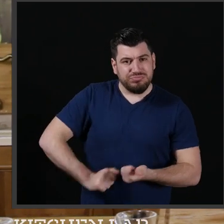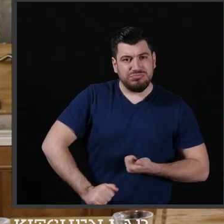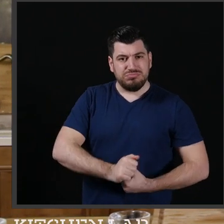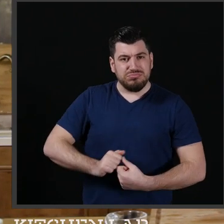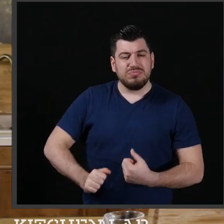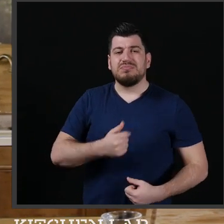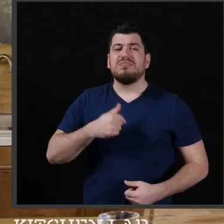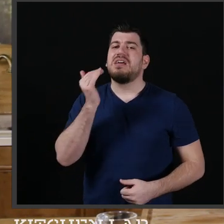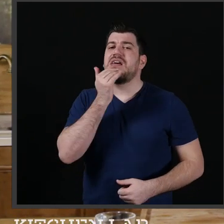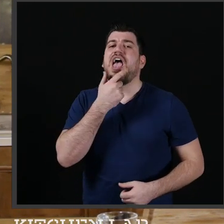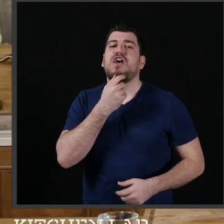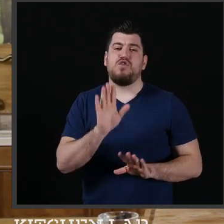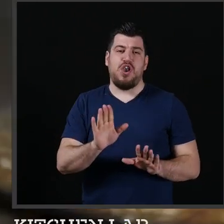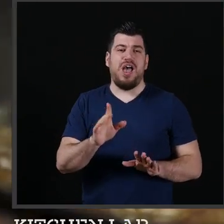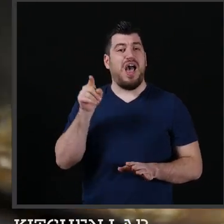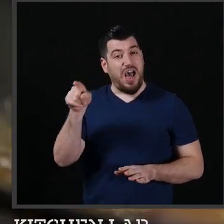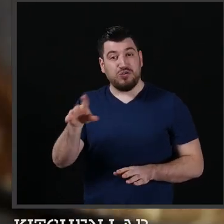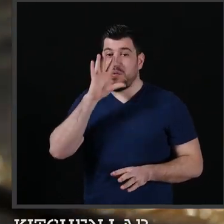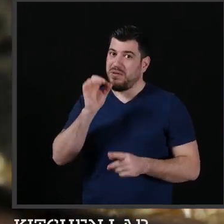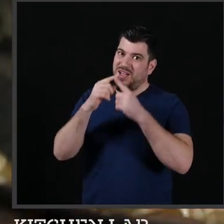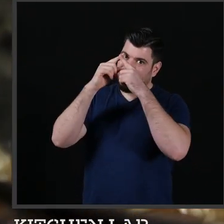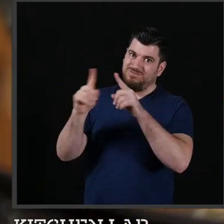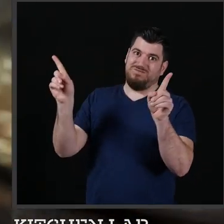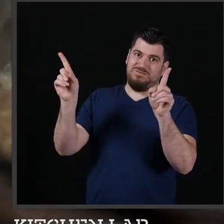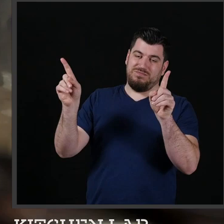βασική διαφορά που δεν ξέρουν όλοι.